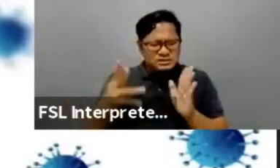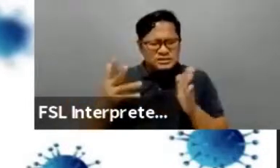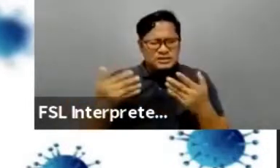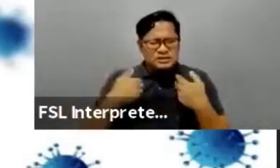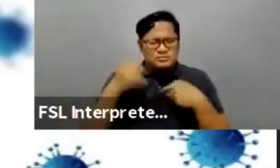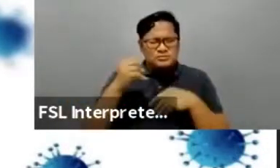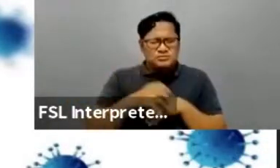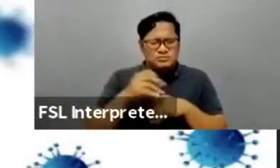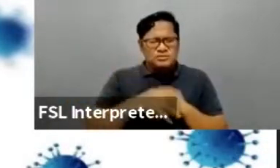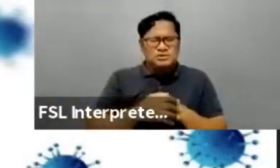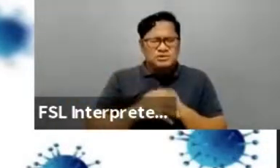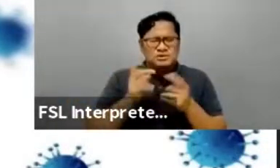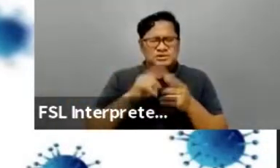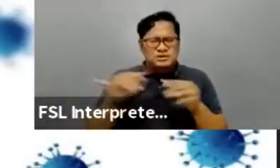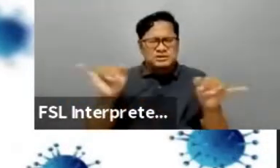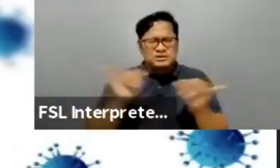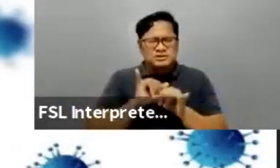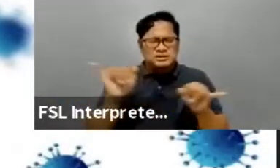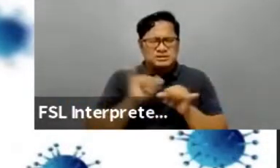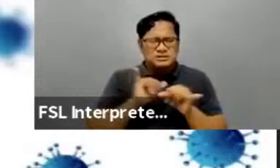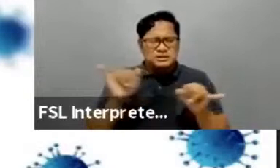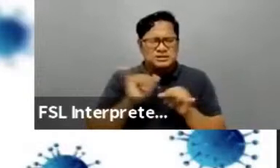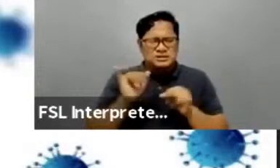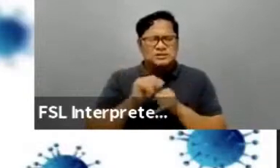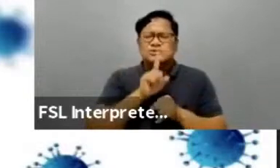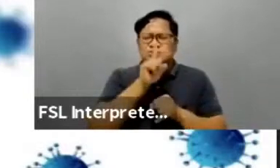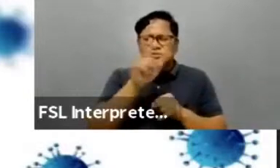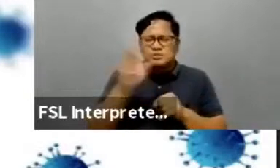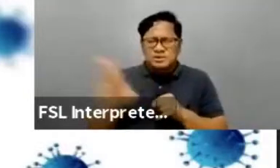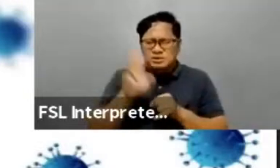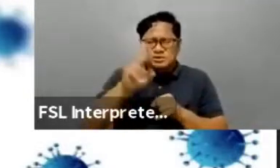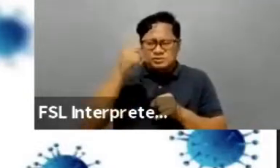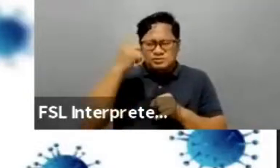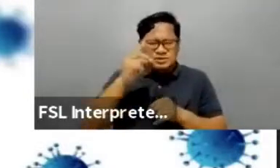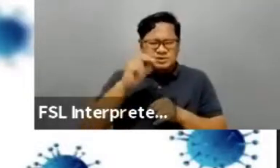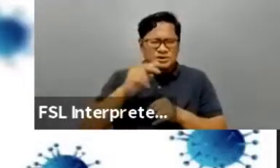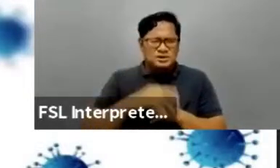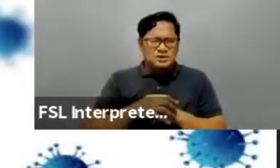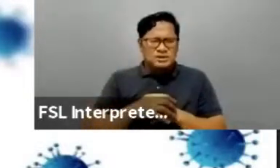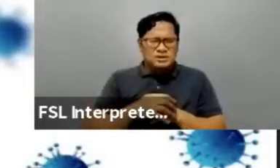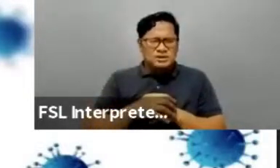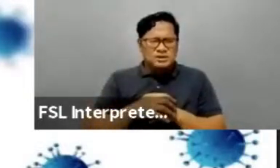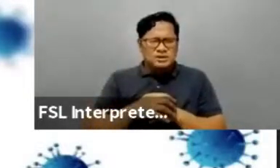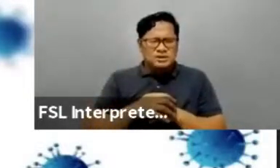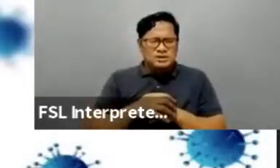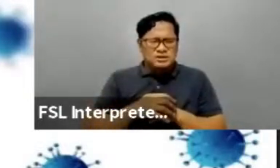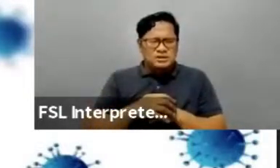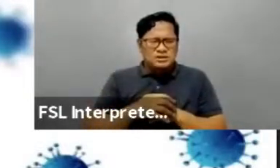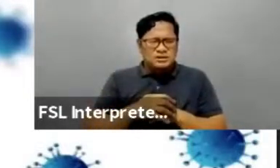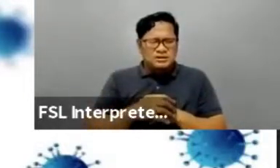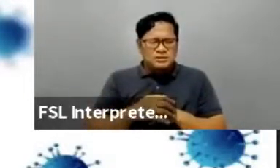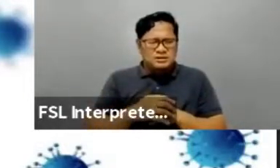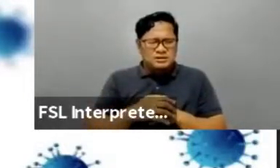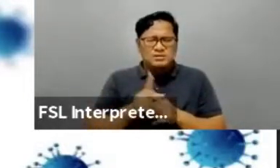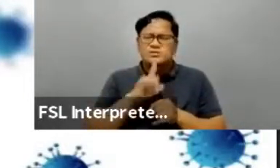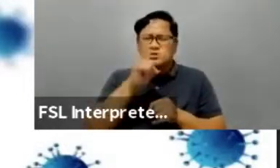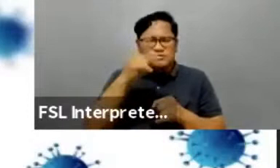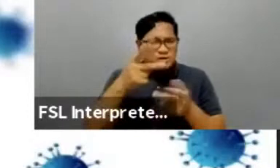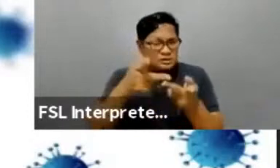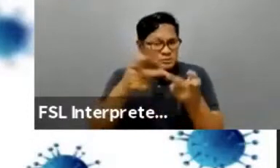at yung mga distribution venues para sa ayuda ay nagiging lugar para